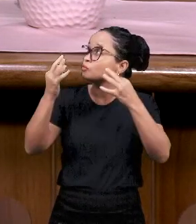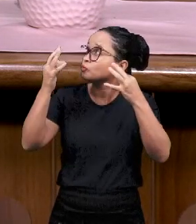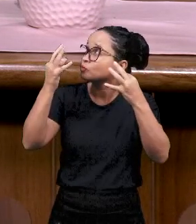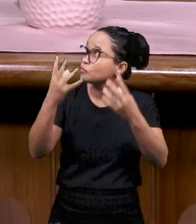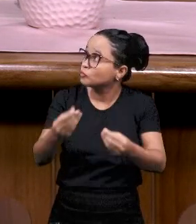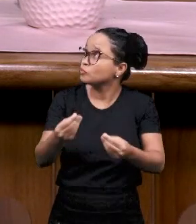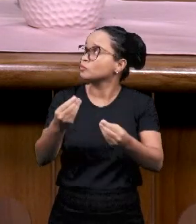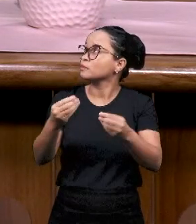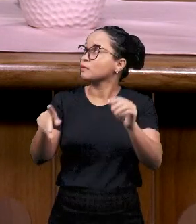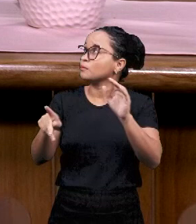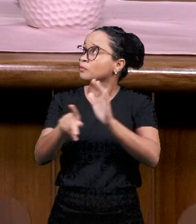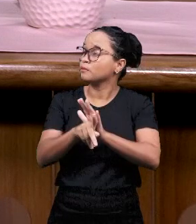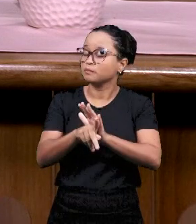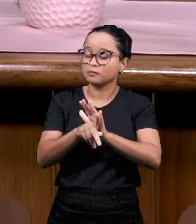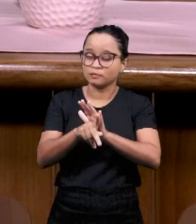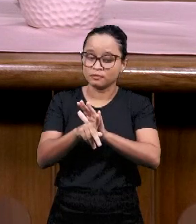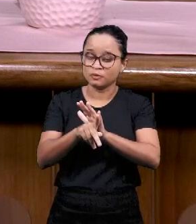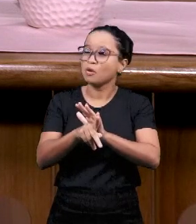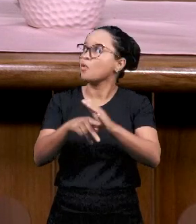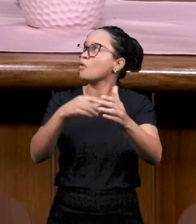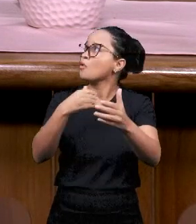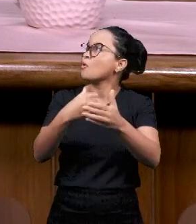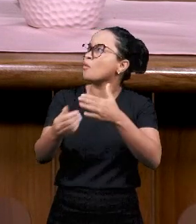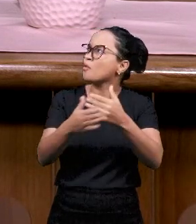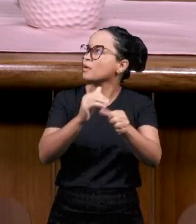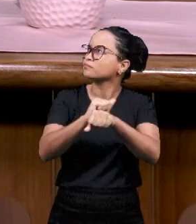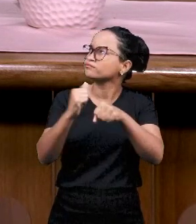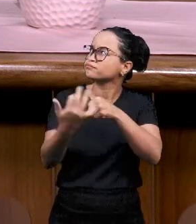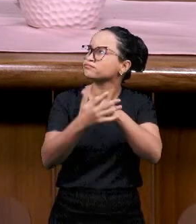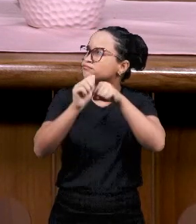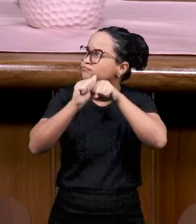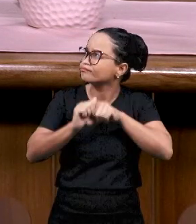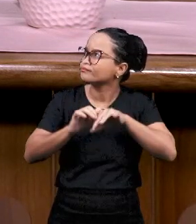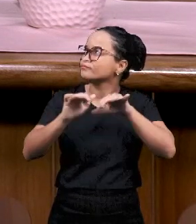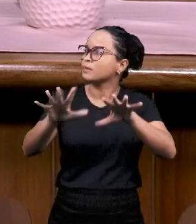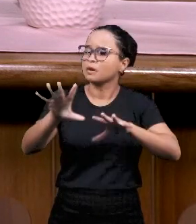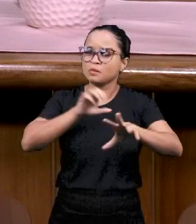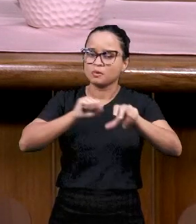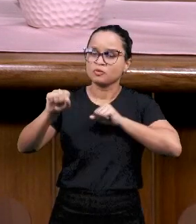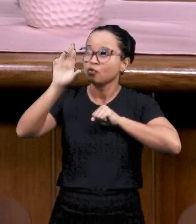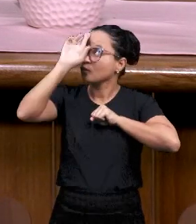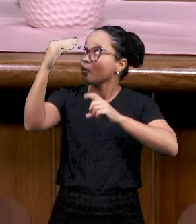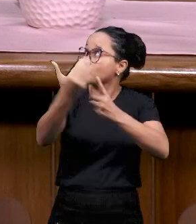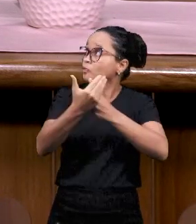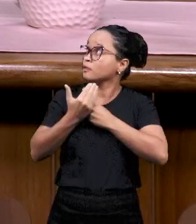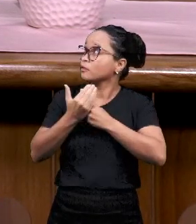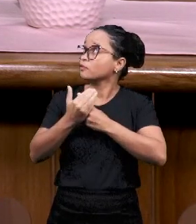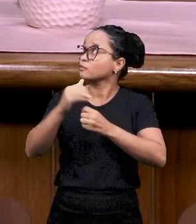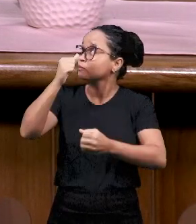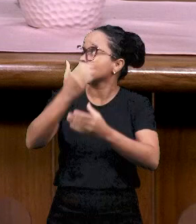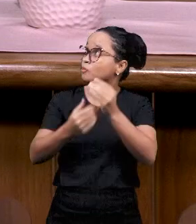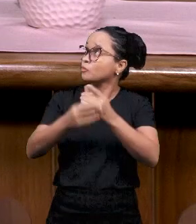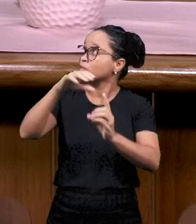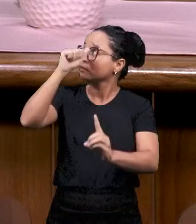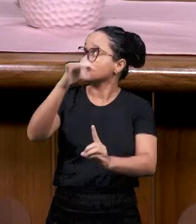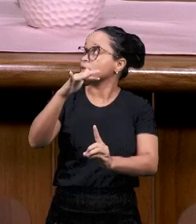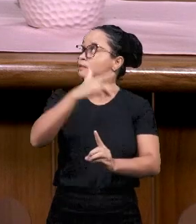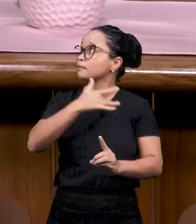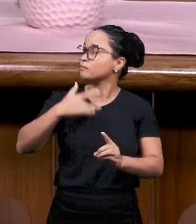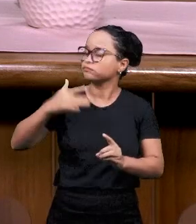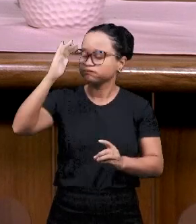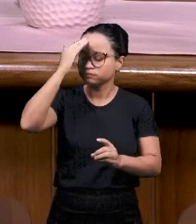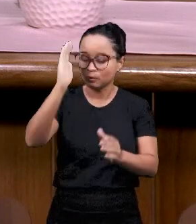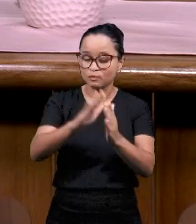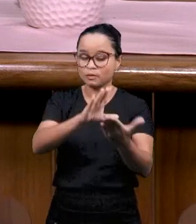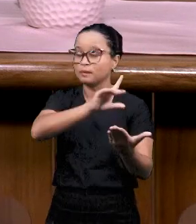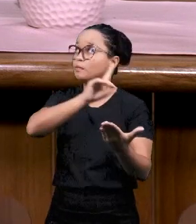Délivre, Seigneur Dieu, de toute contamination, de n'importe quelle pandémie. Mets ta main puissante pour donner la santé, la compréhension